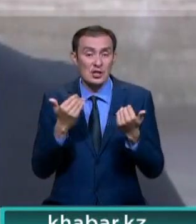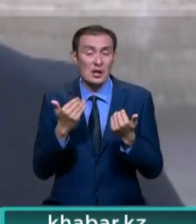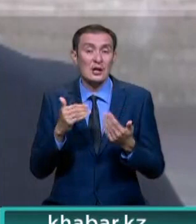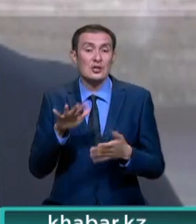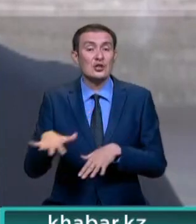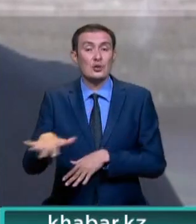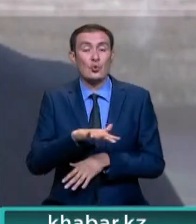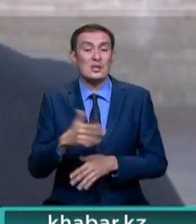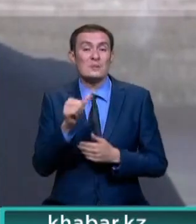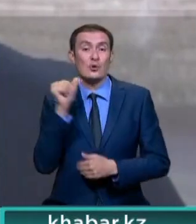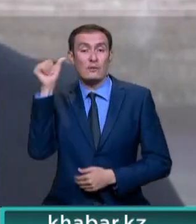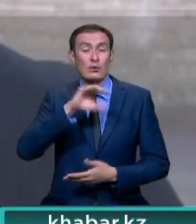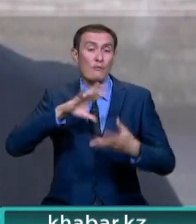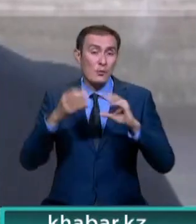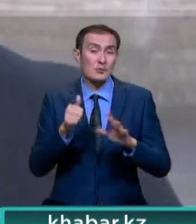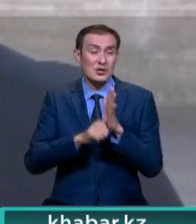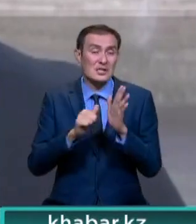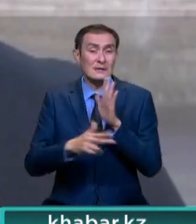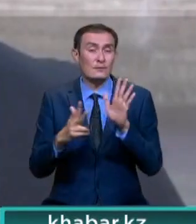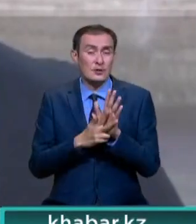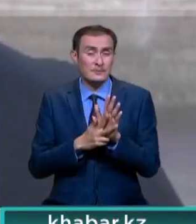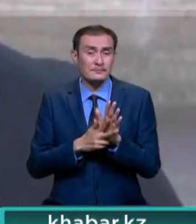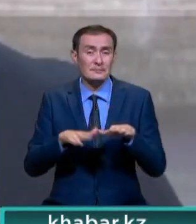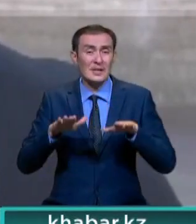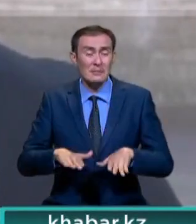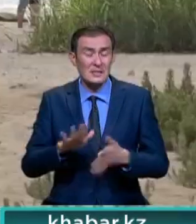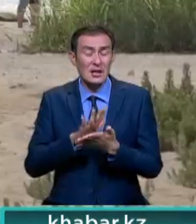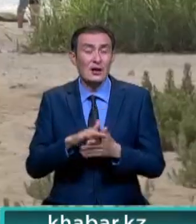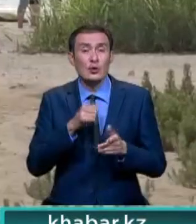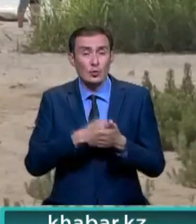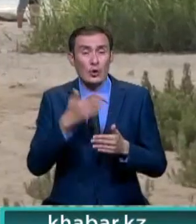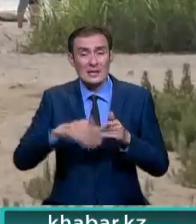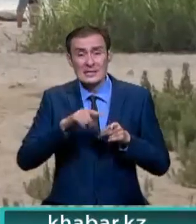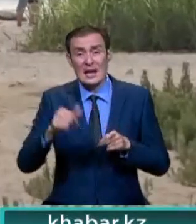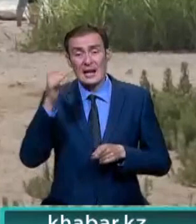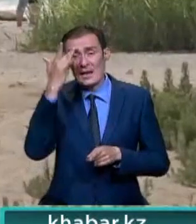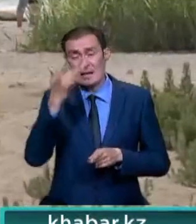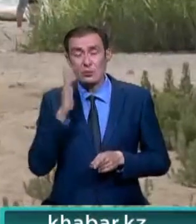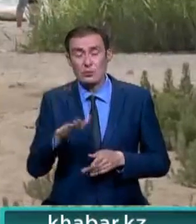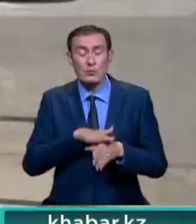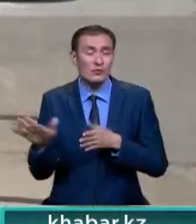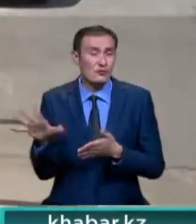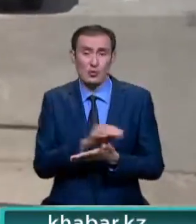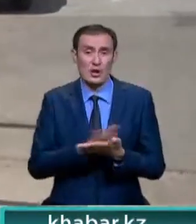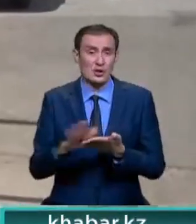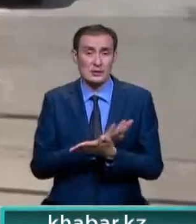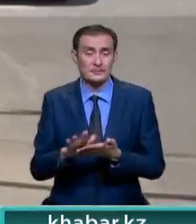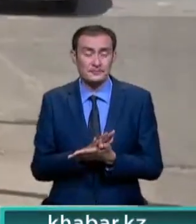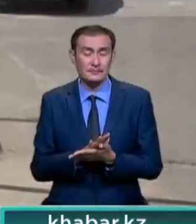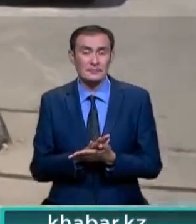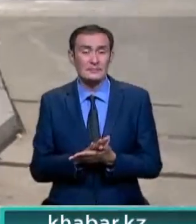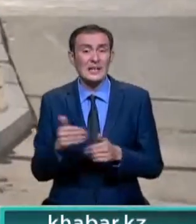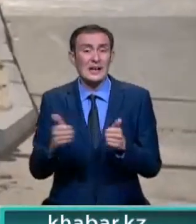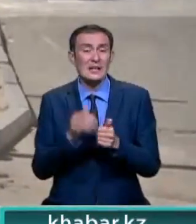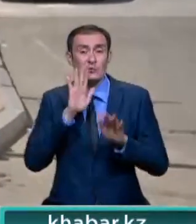года. Суммируя, получается 68 точек. До конца лета планируем полностью все очистить. С городских пляжей и набережной